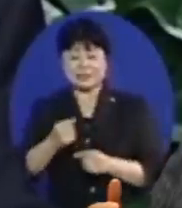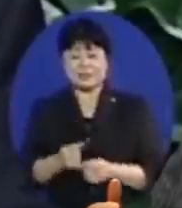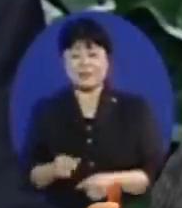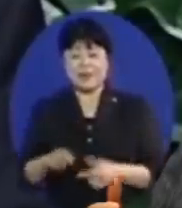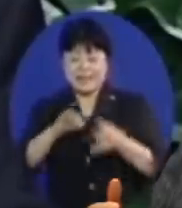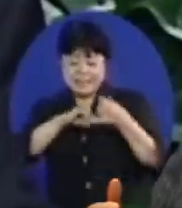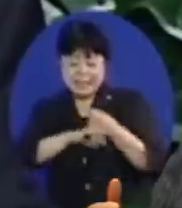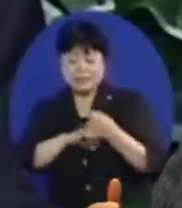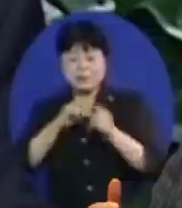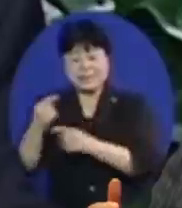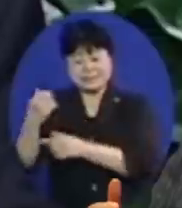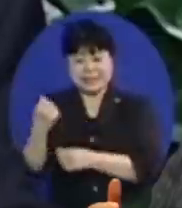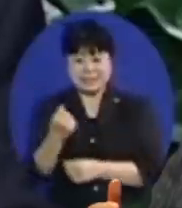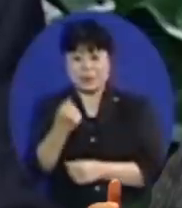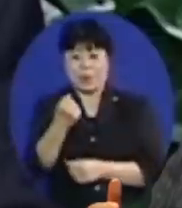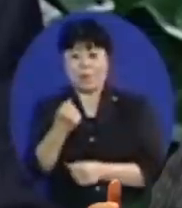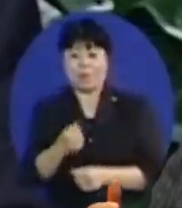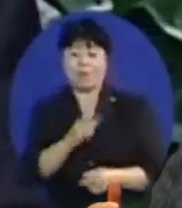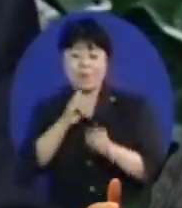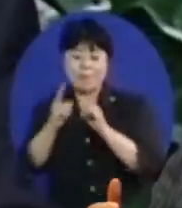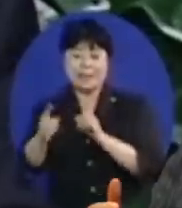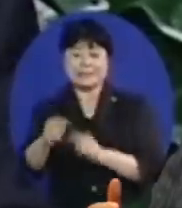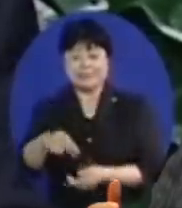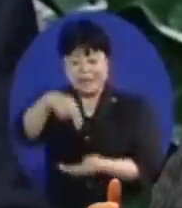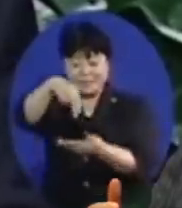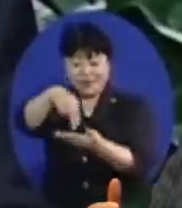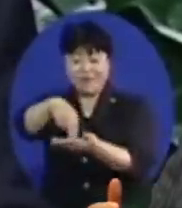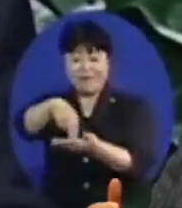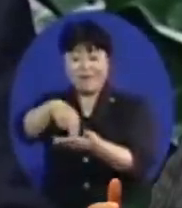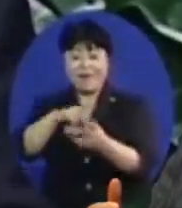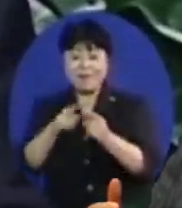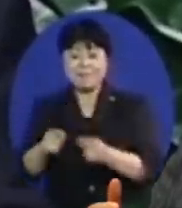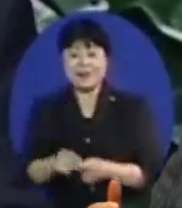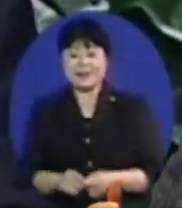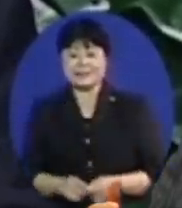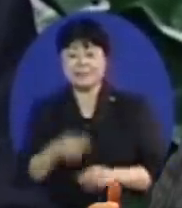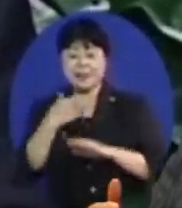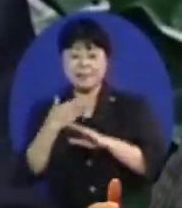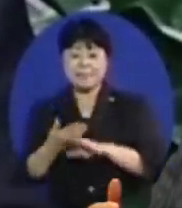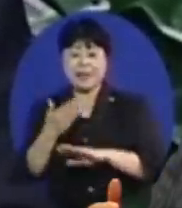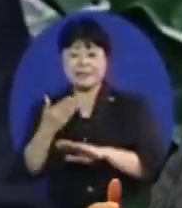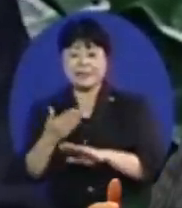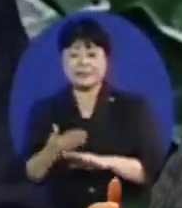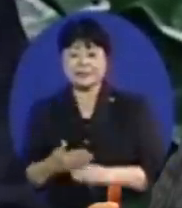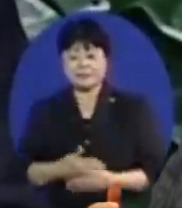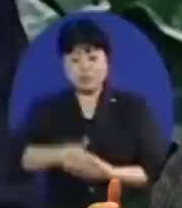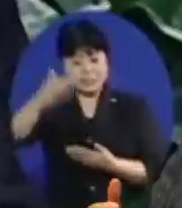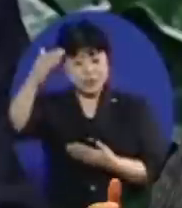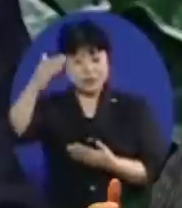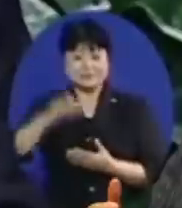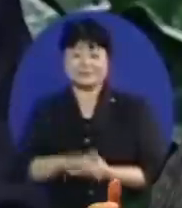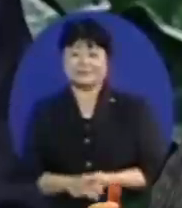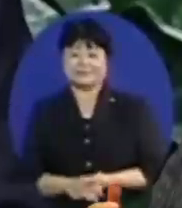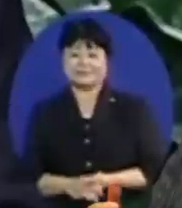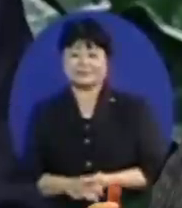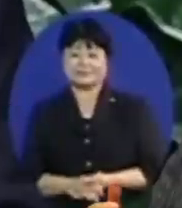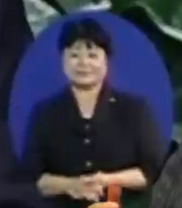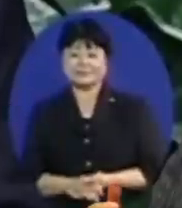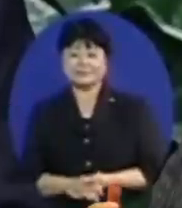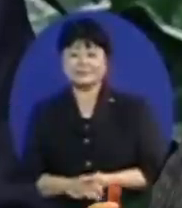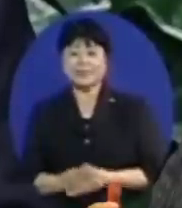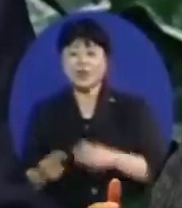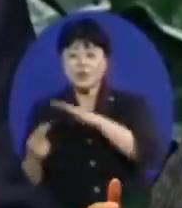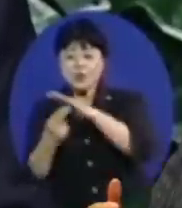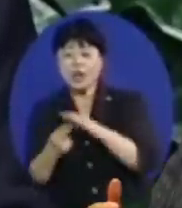약속의 말씀을 가지고 그 말씀에 서야 되고 말씀에 반대되는 뜻을 받아들이지 말아야 되는 것입니다.